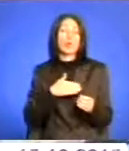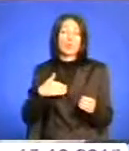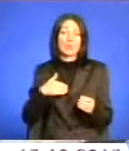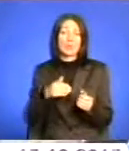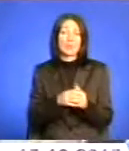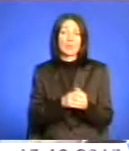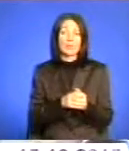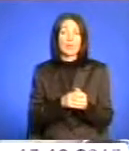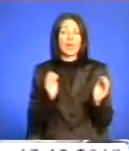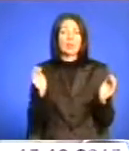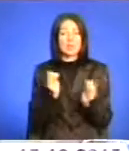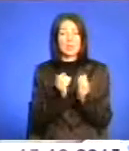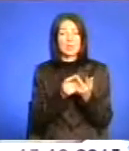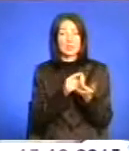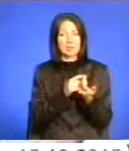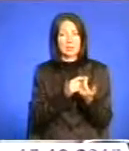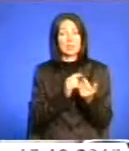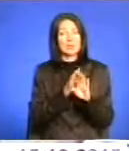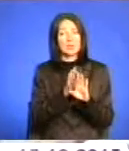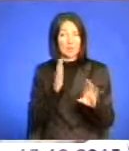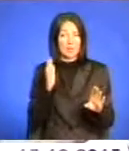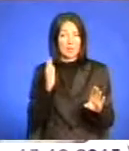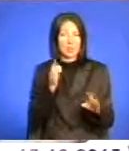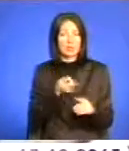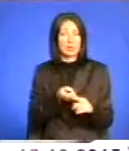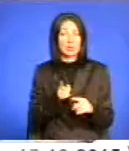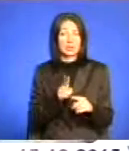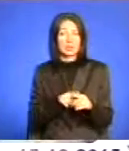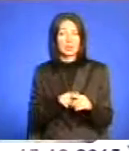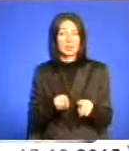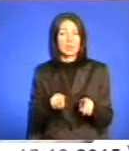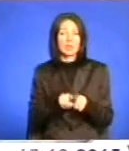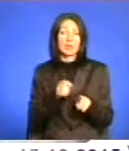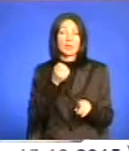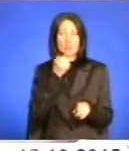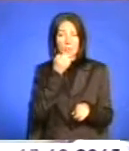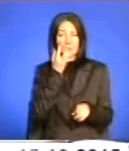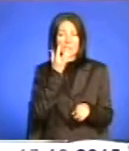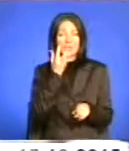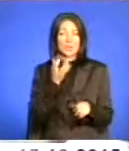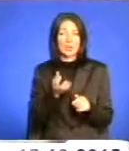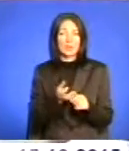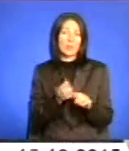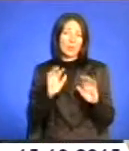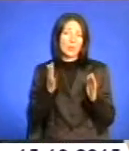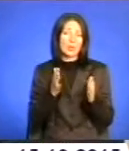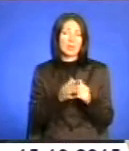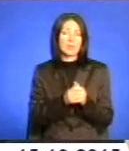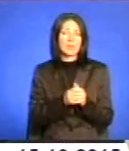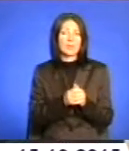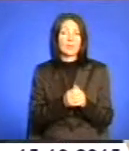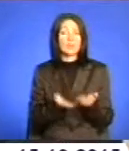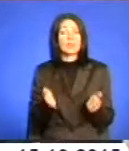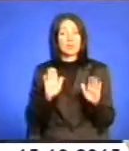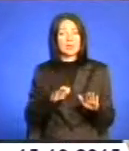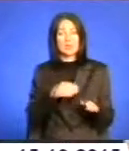залози, зменшилась кількість черг, це такий позитивний момент. Однак